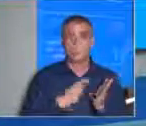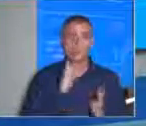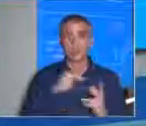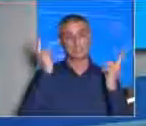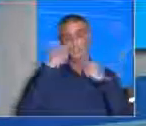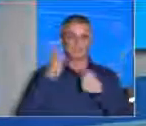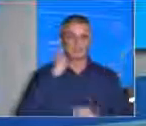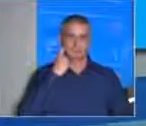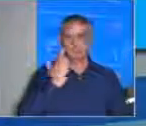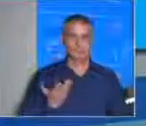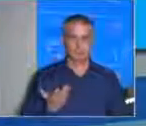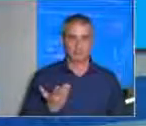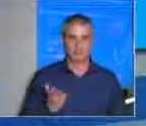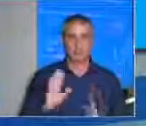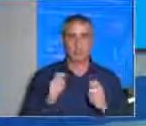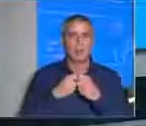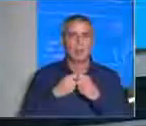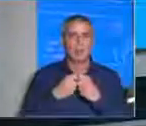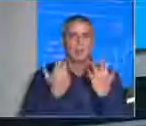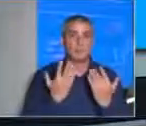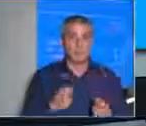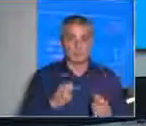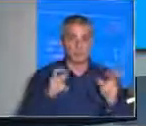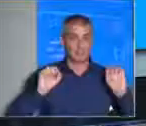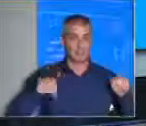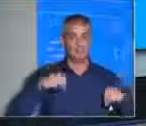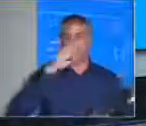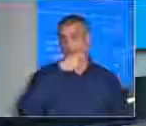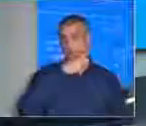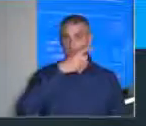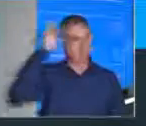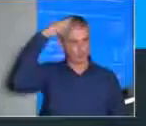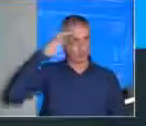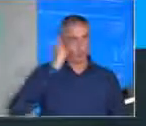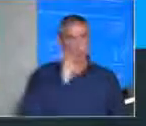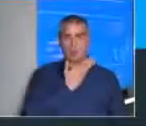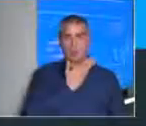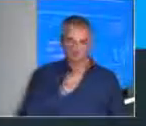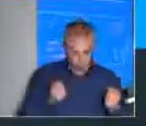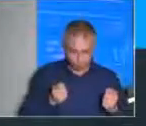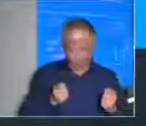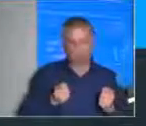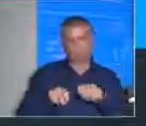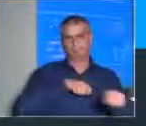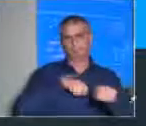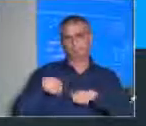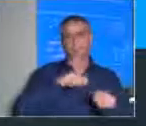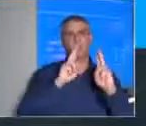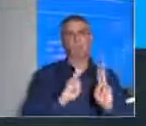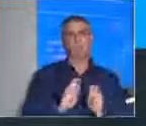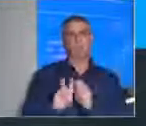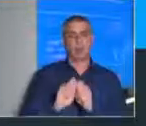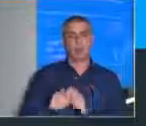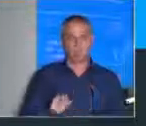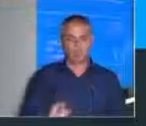לזה הסכם זה מצחיק. אבל בלי שום קשר, אז ברגע שהנשיא טראמפ החכם עצר את